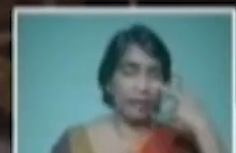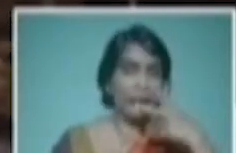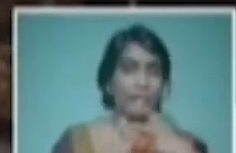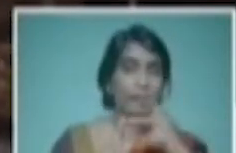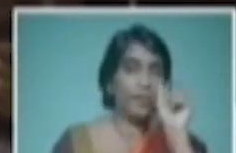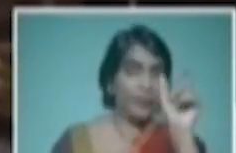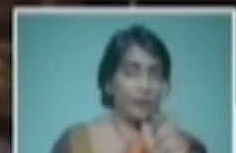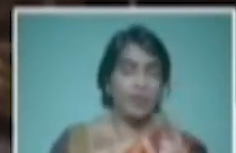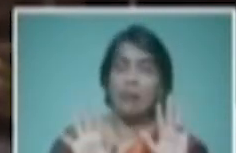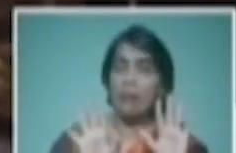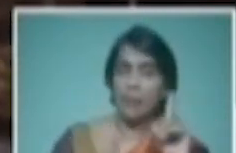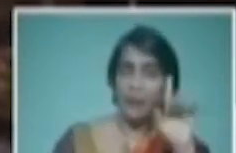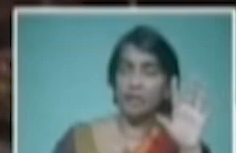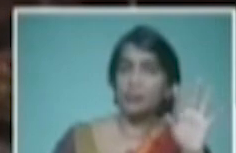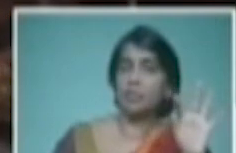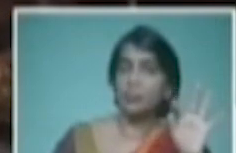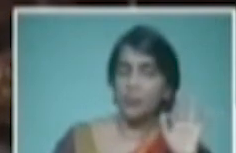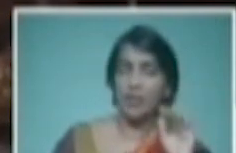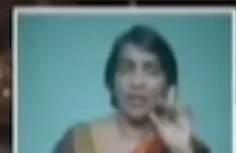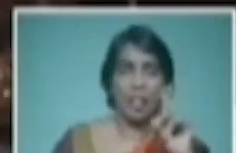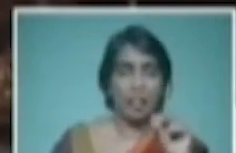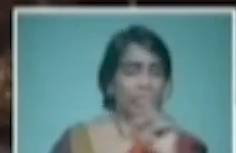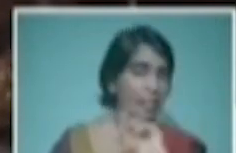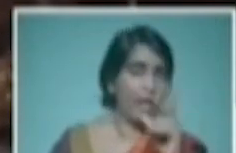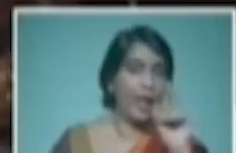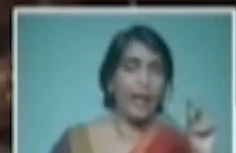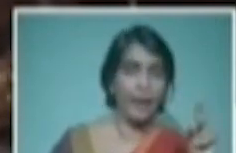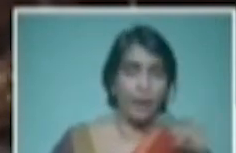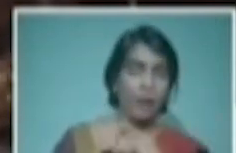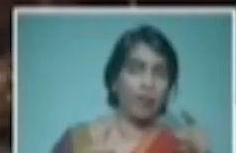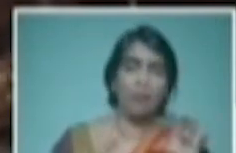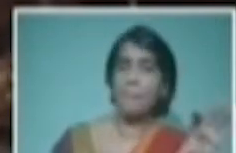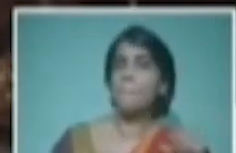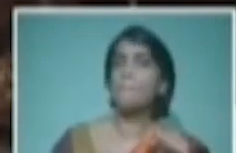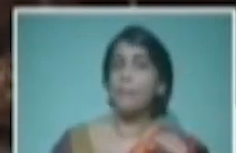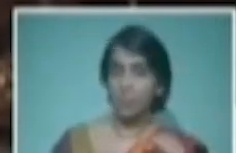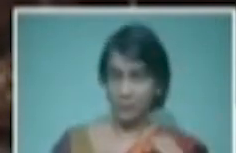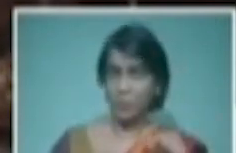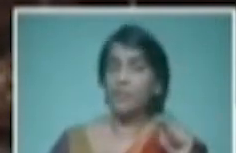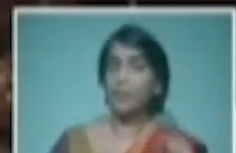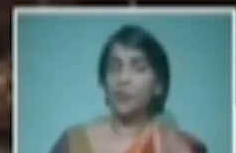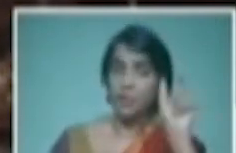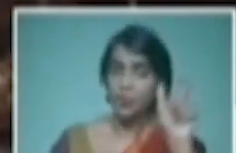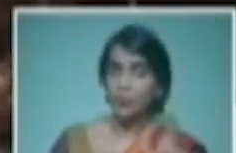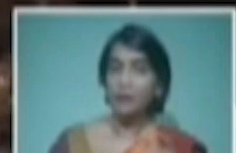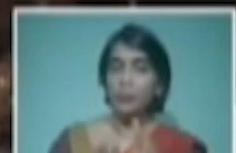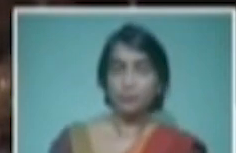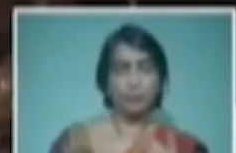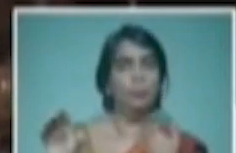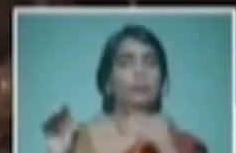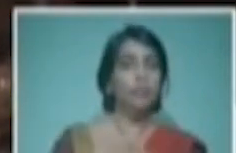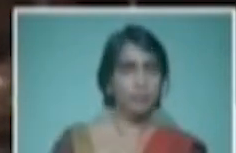නමෙන් එකක් ලෙස 10 11 ශ්‍රේණි වලදී හැදෑරීමට භාජනය වේ. මෙම විෂය සඳහා ශිෂ්‍ය